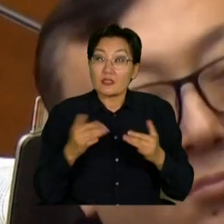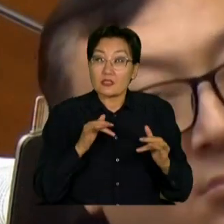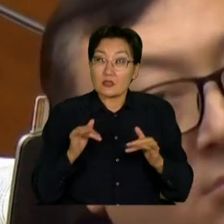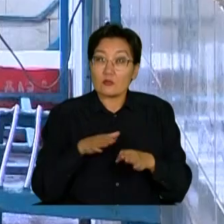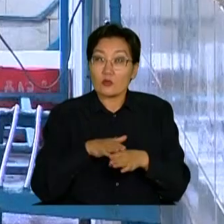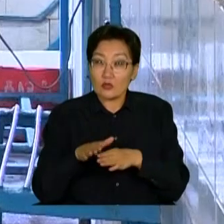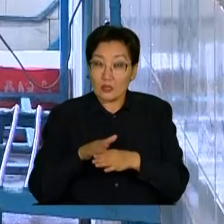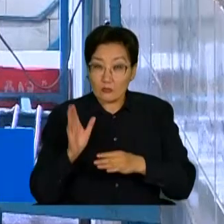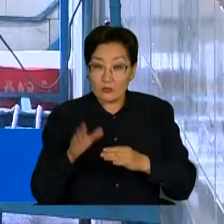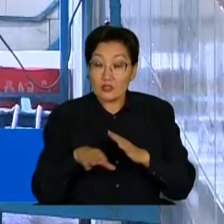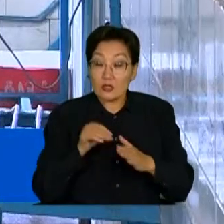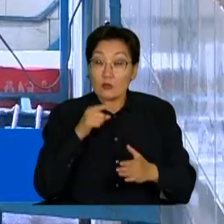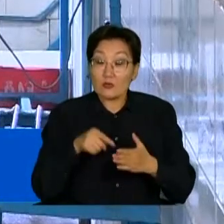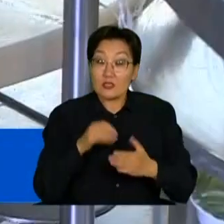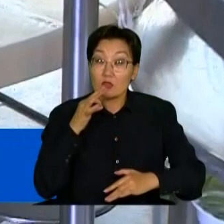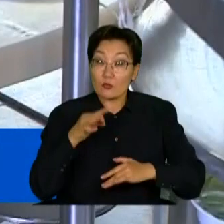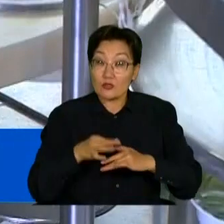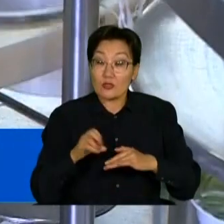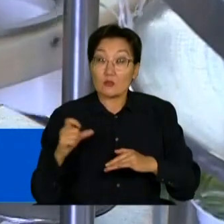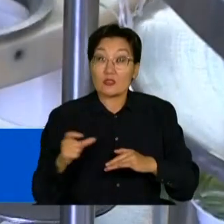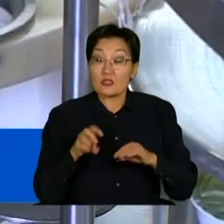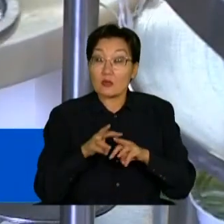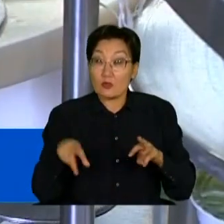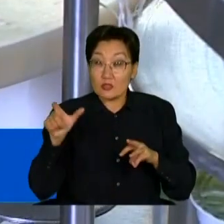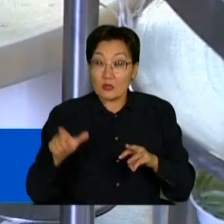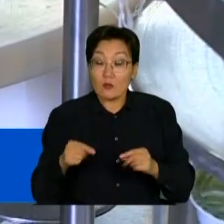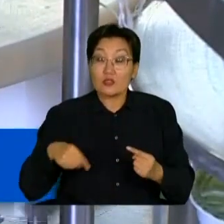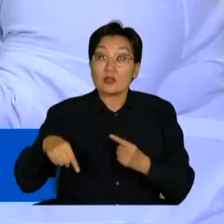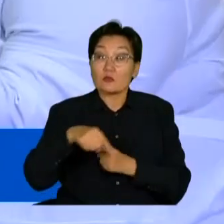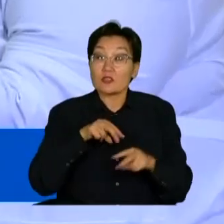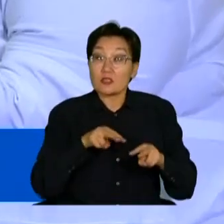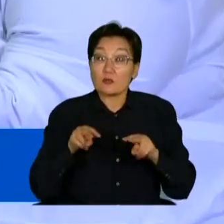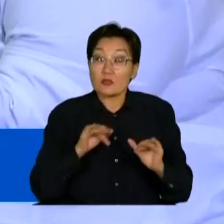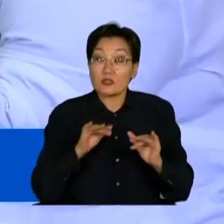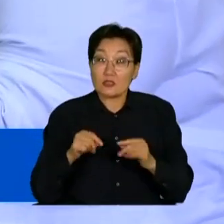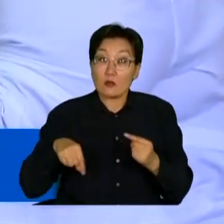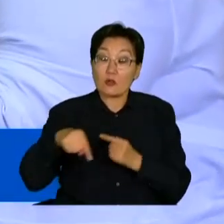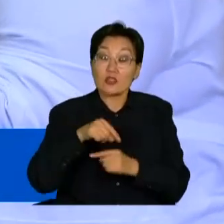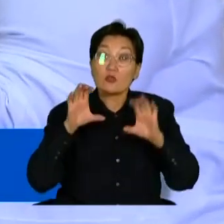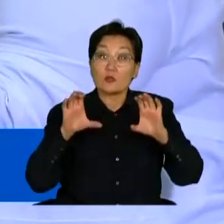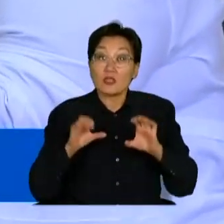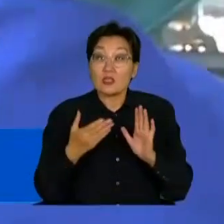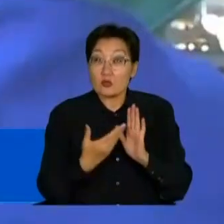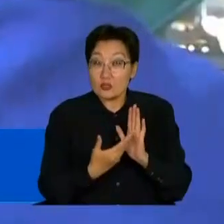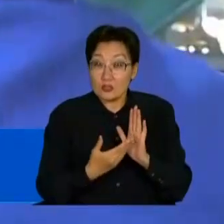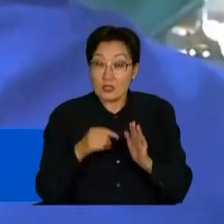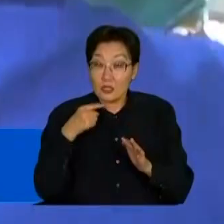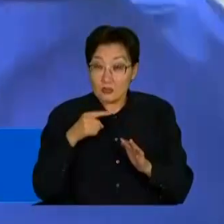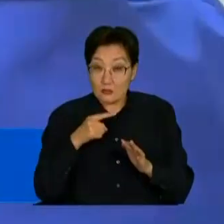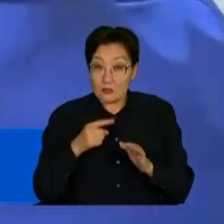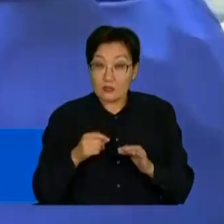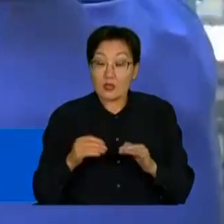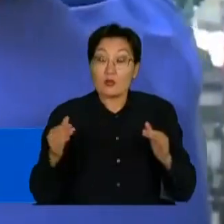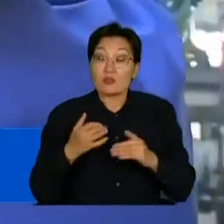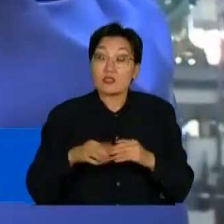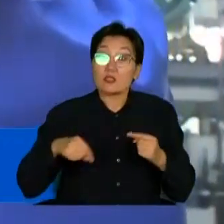әрекеттер жасалынады? Депутаттың сауалына жауап берген ұлттық экономика министрі бизнесті бақылау тетігі кәсіпкерлік кодексінде көрсетілгенін атап өтті. Ал шағын